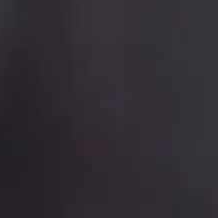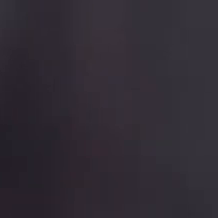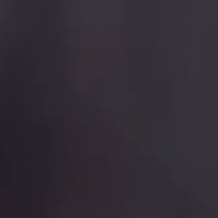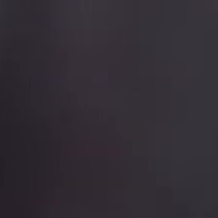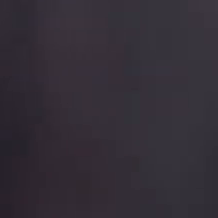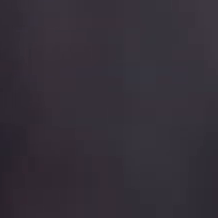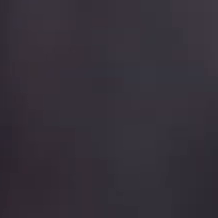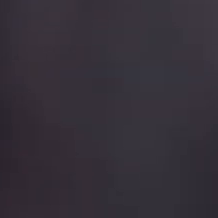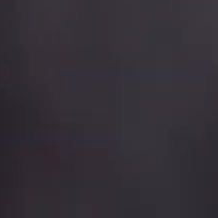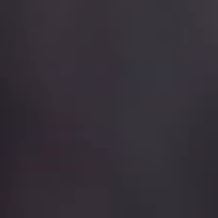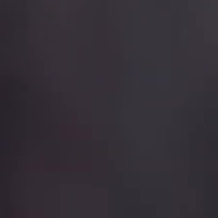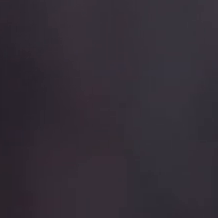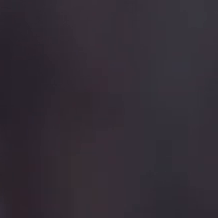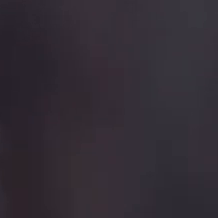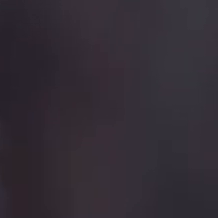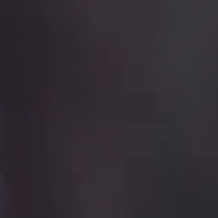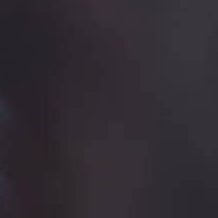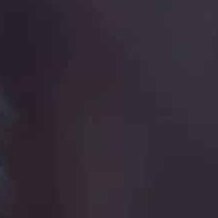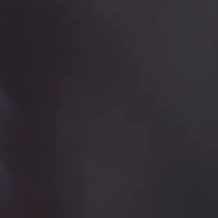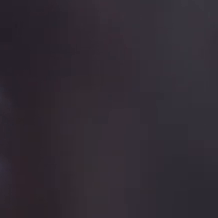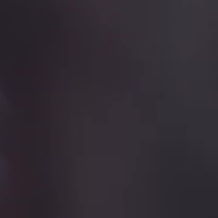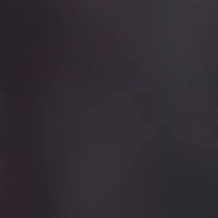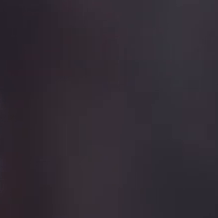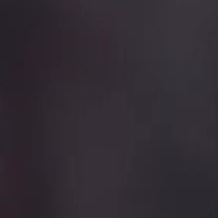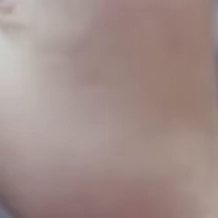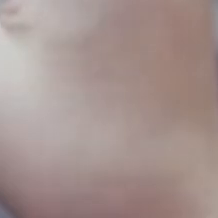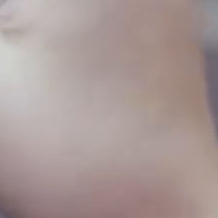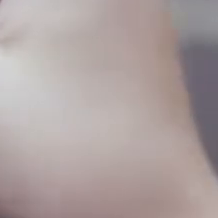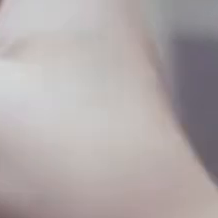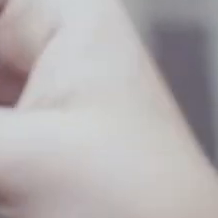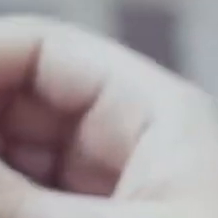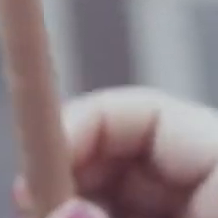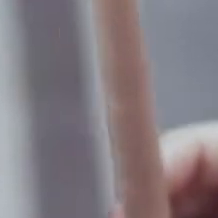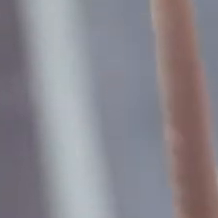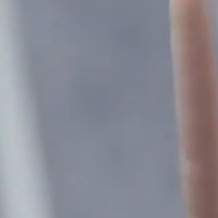وساعدونا ليبقى الأمل والإيمان عايشين عند الناس اللي خسرت كل شيء،